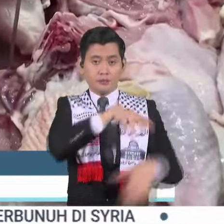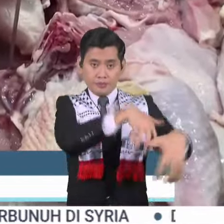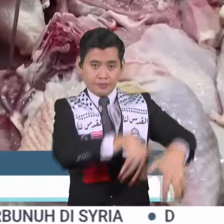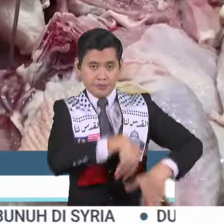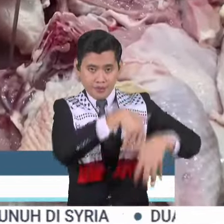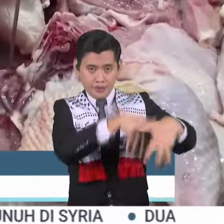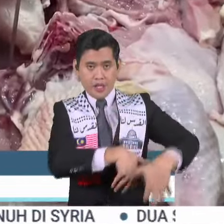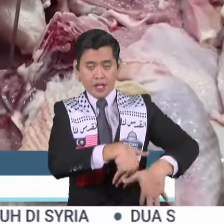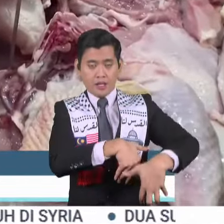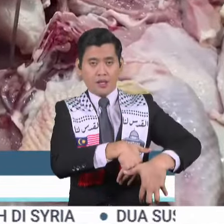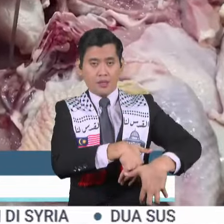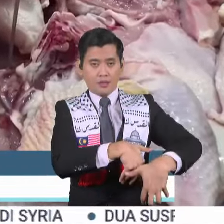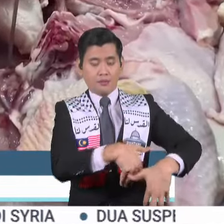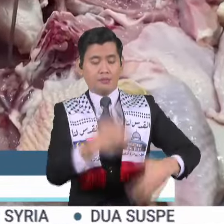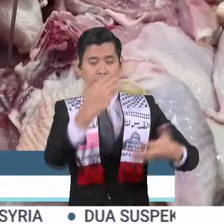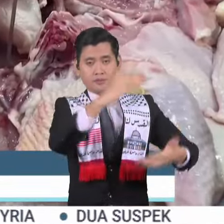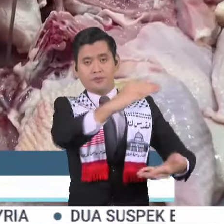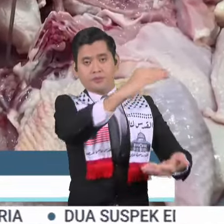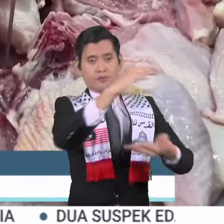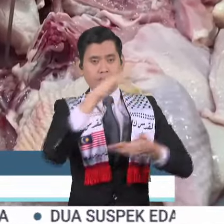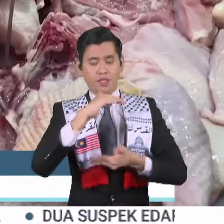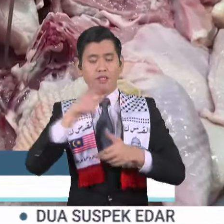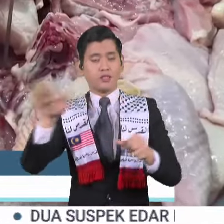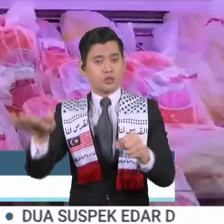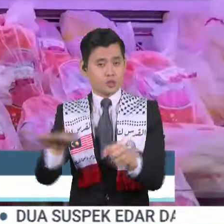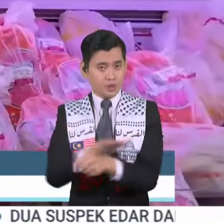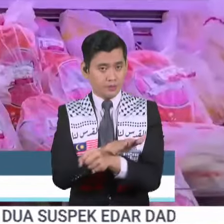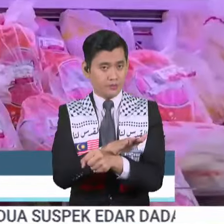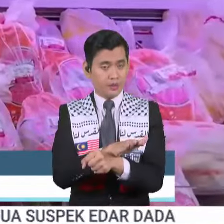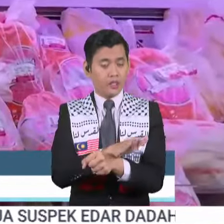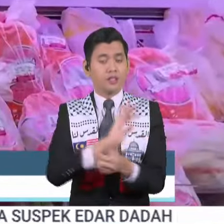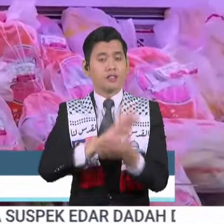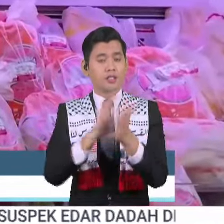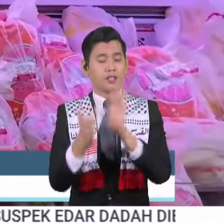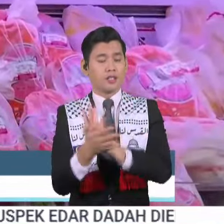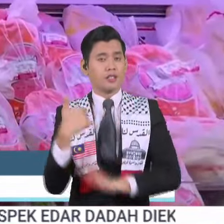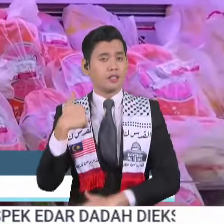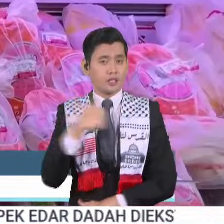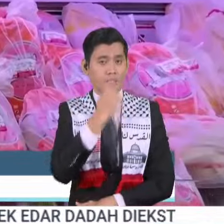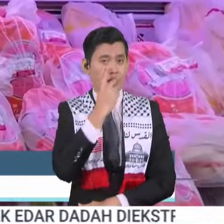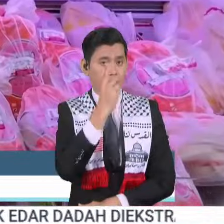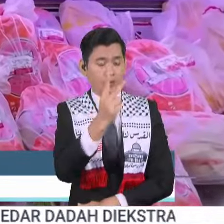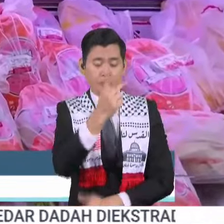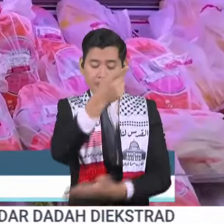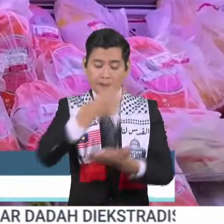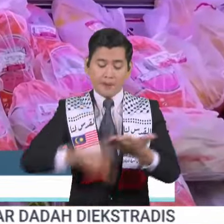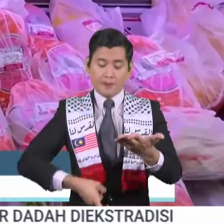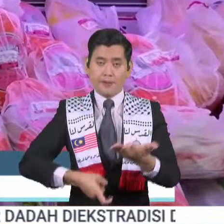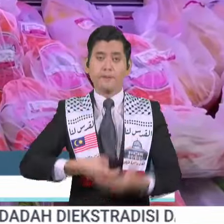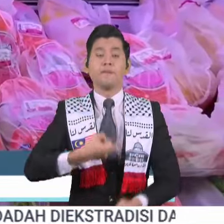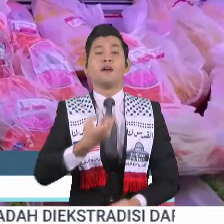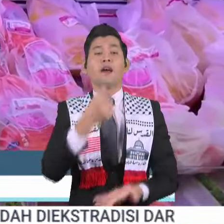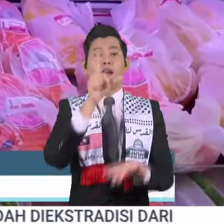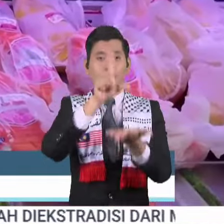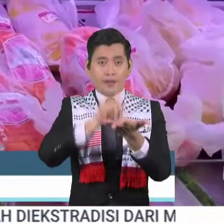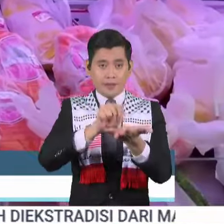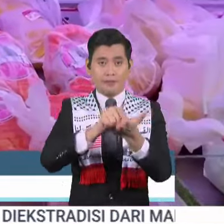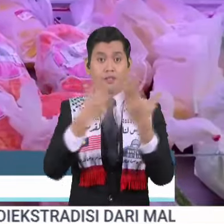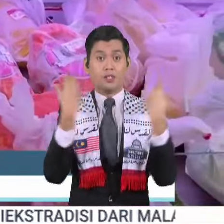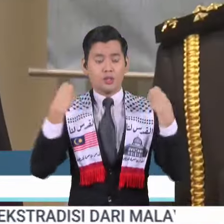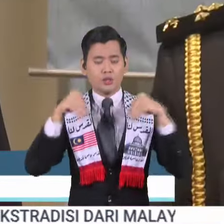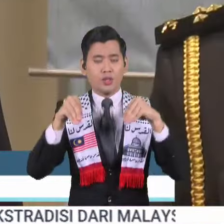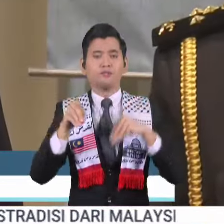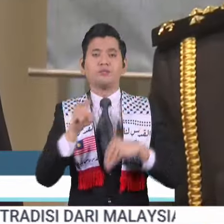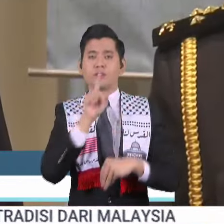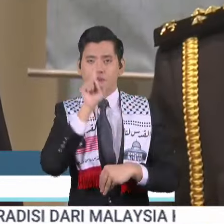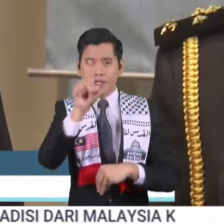segi supply itu juga mencukupi. Jadi kita melihat bahawa harga ayam di pasaran itu